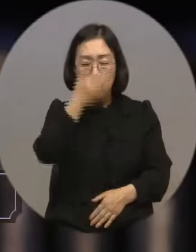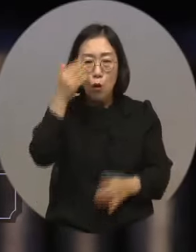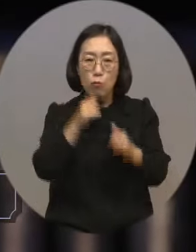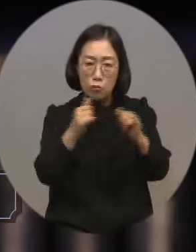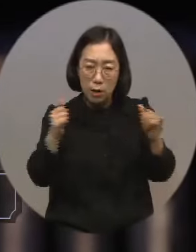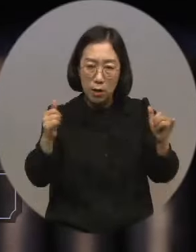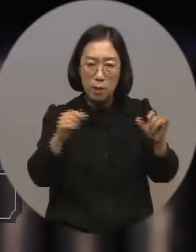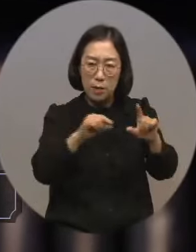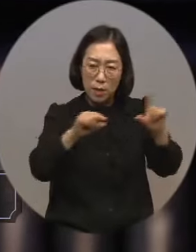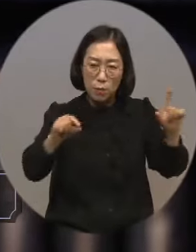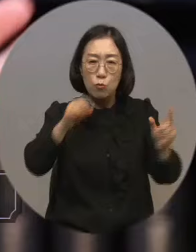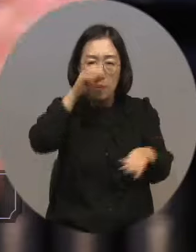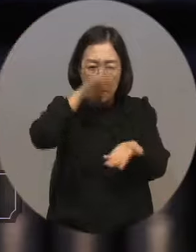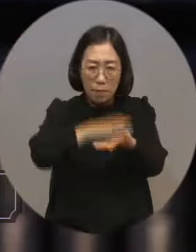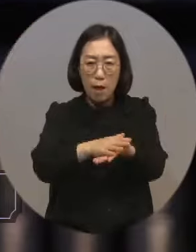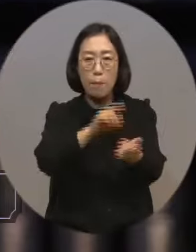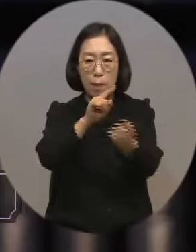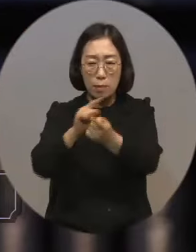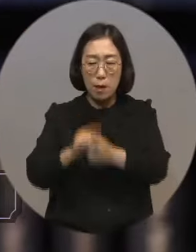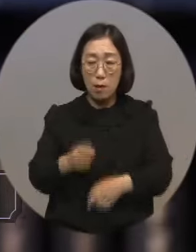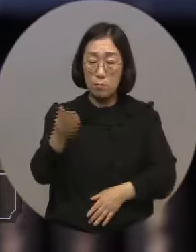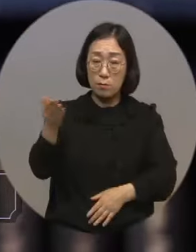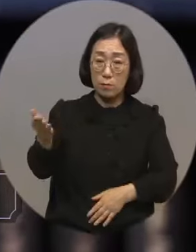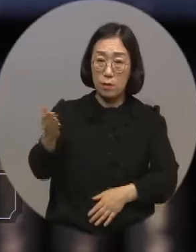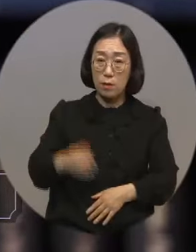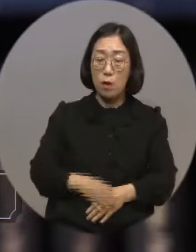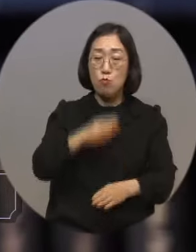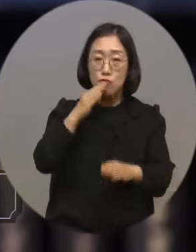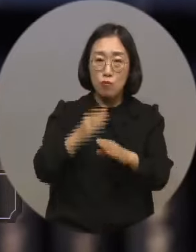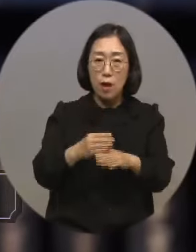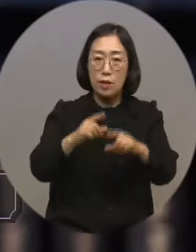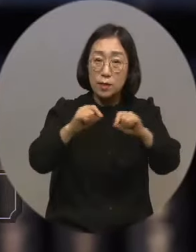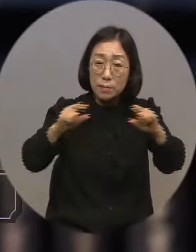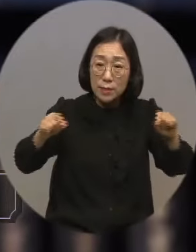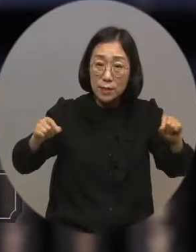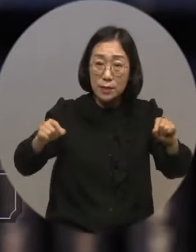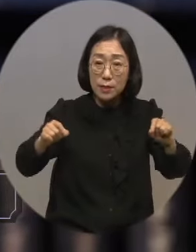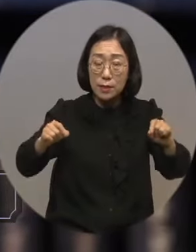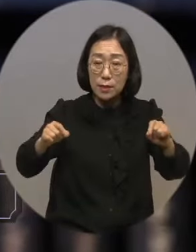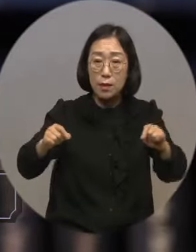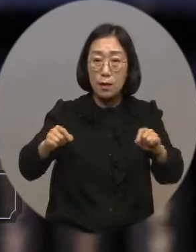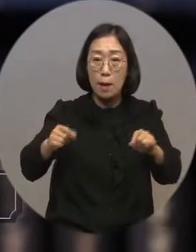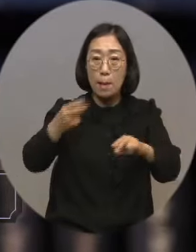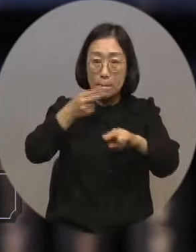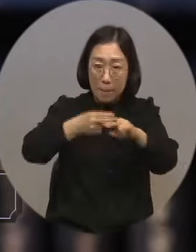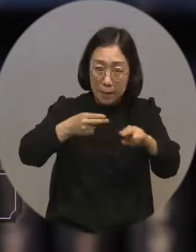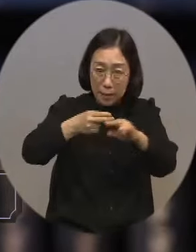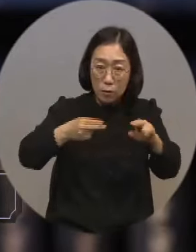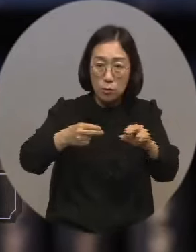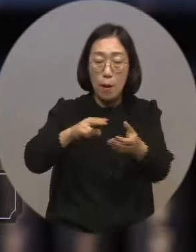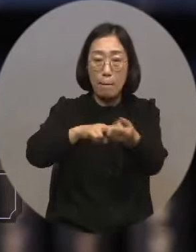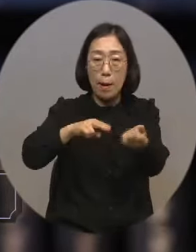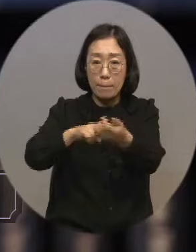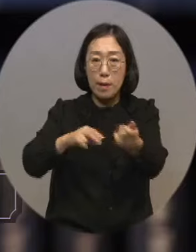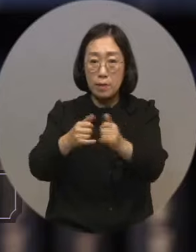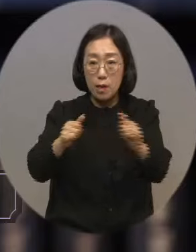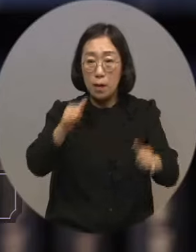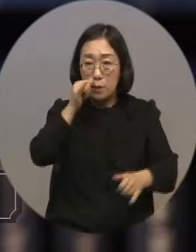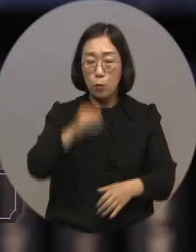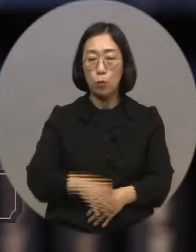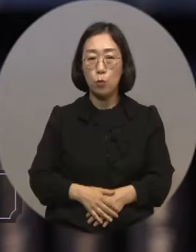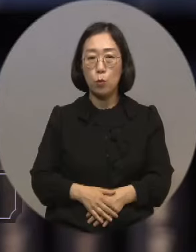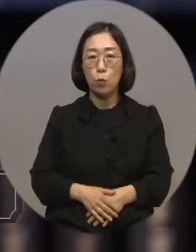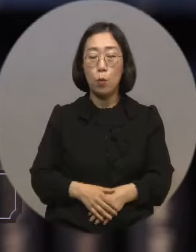보기도 했는데 막 정말 대표님처럼 이제 북한 음식을 또 만들어서 이제 판매하는 친구들도 봤고 아니면은